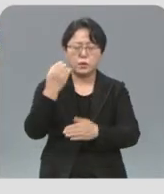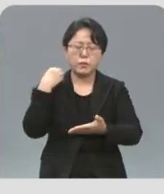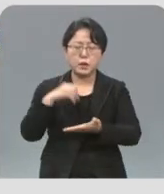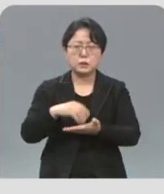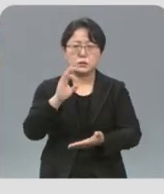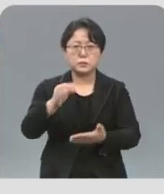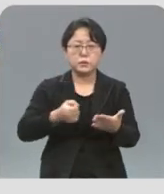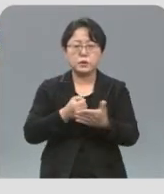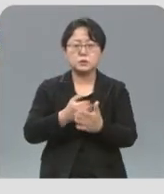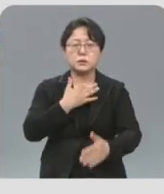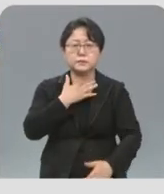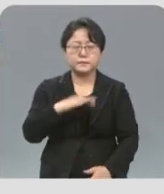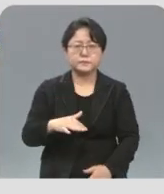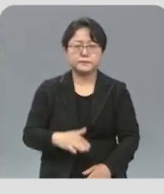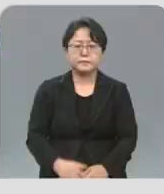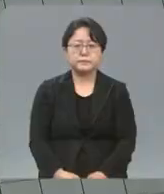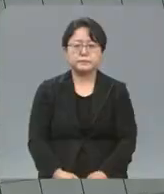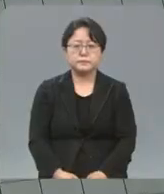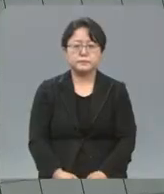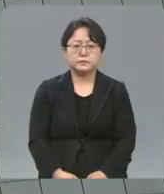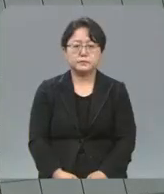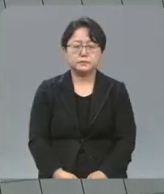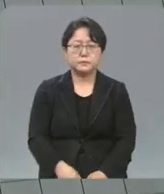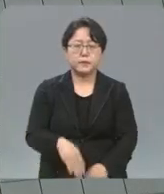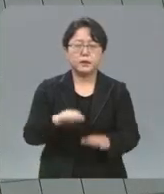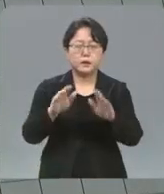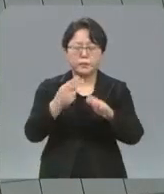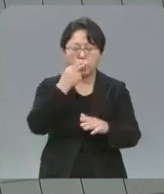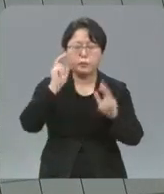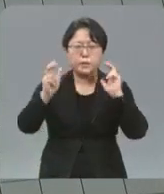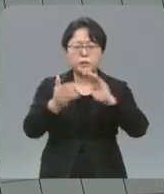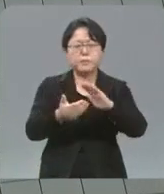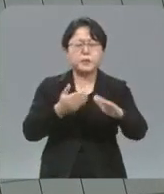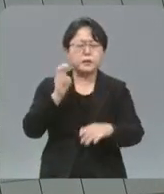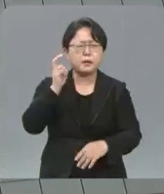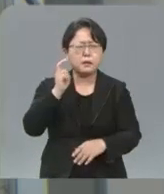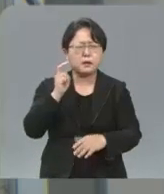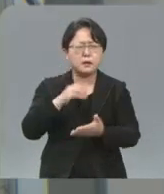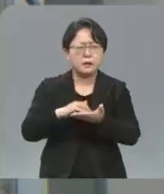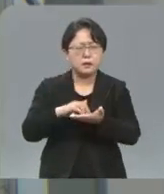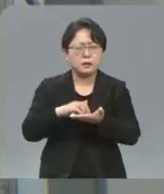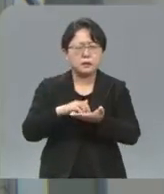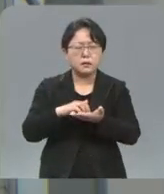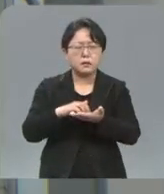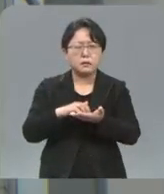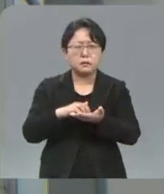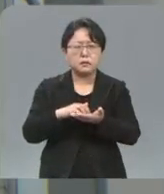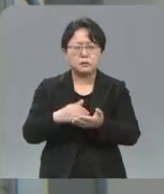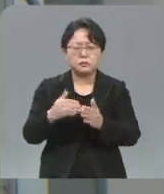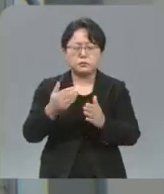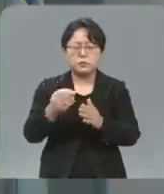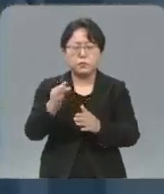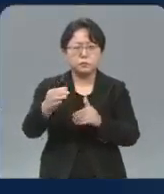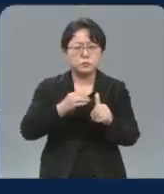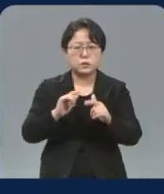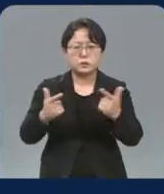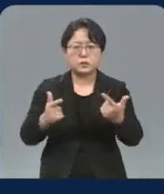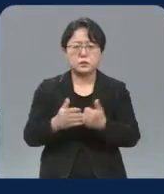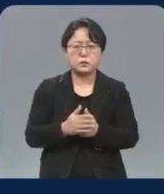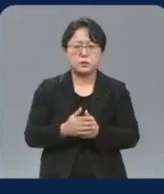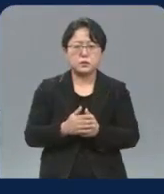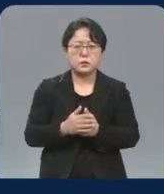환급금을 결정한 적도 없습니다. 한마디로 보험사가 미리 추정해 청구액을 주지 않은 겁니다.